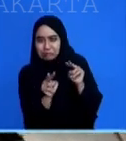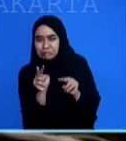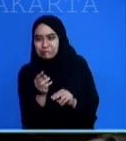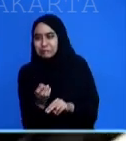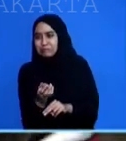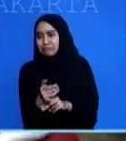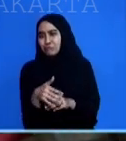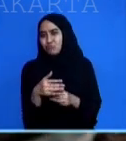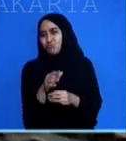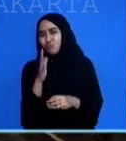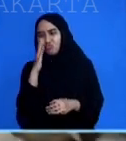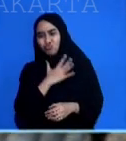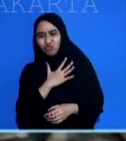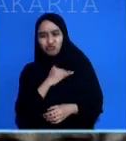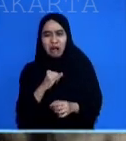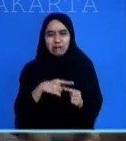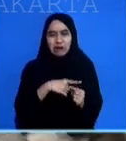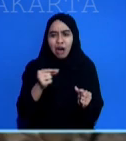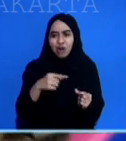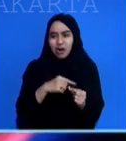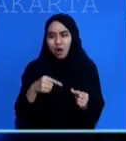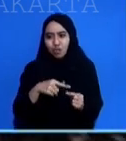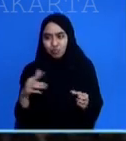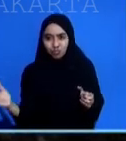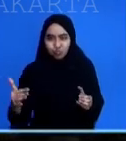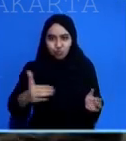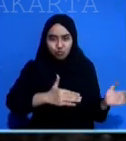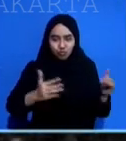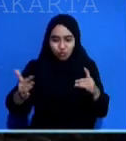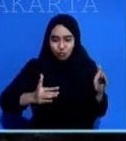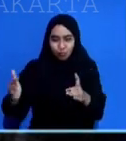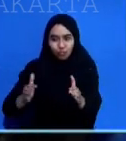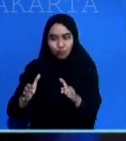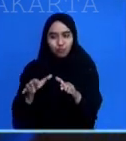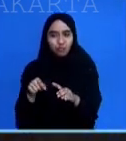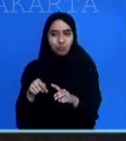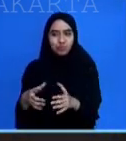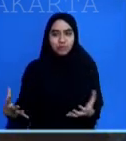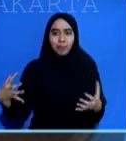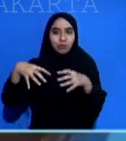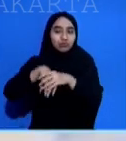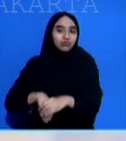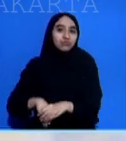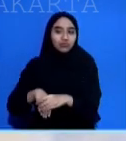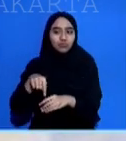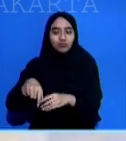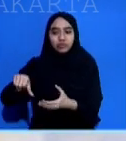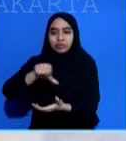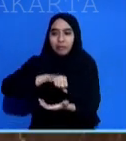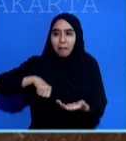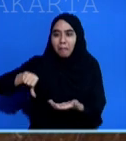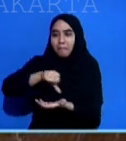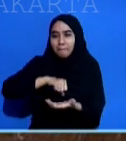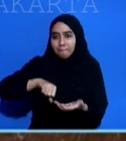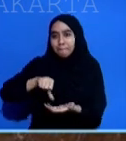seperti daun cengkeh dan daun pala kering, kayu secang, gagang, dan buah cengkeh kering, dicampur jahe, kayu manis, kapulaga, dan gula